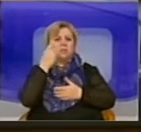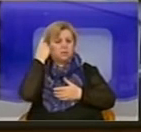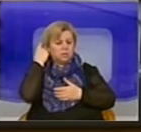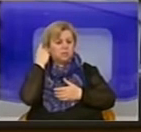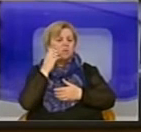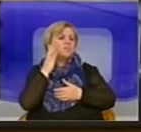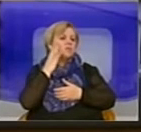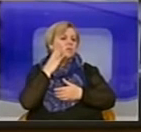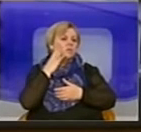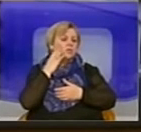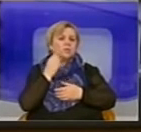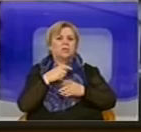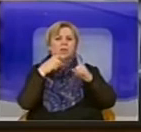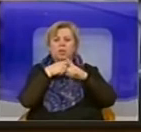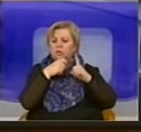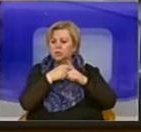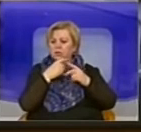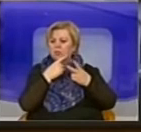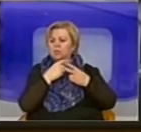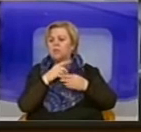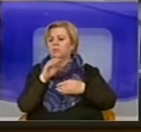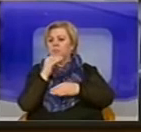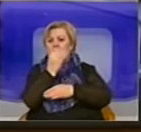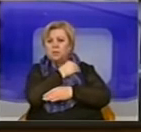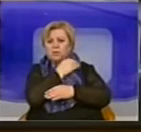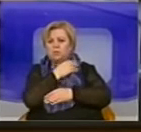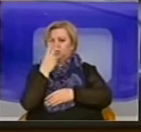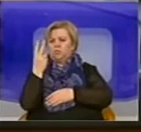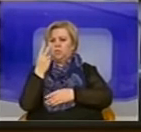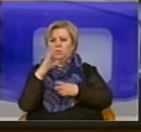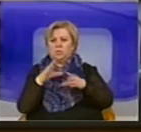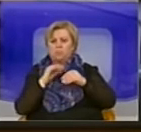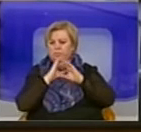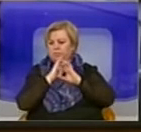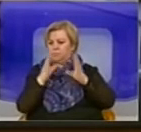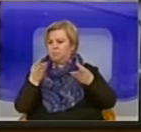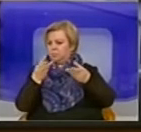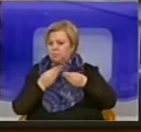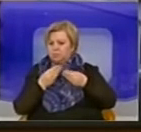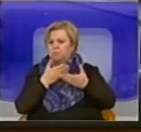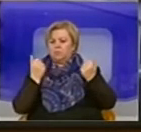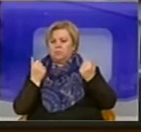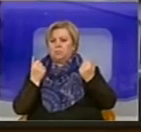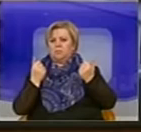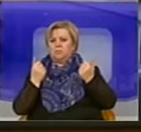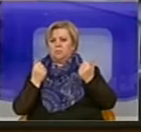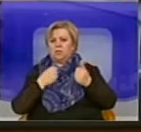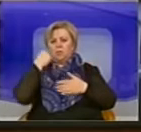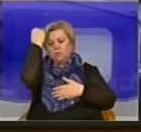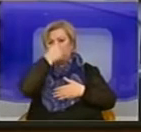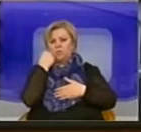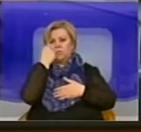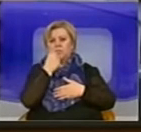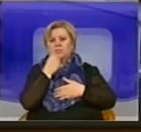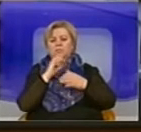shtetit amerikan zonja Hillary Clinton, të cilat kanë konfirmuar që këto dy njohje faktikisht kur nuk kanë ardhur. Prandaj edhe Republika e Kosovës